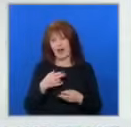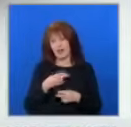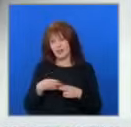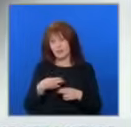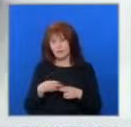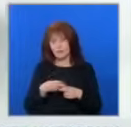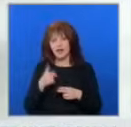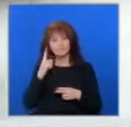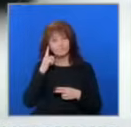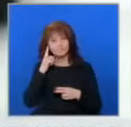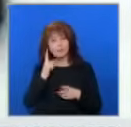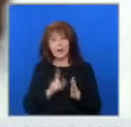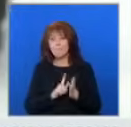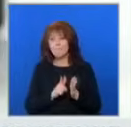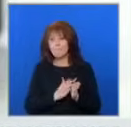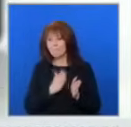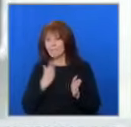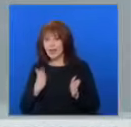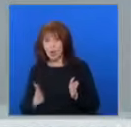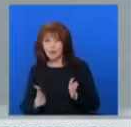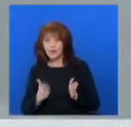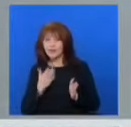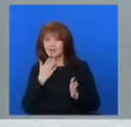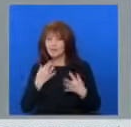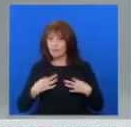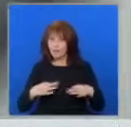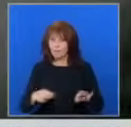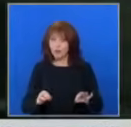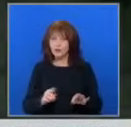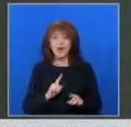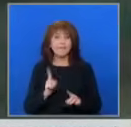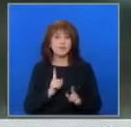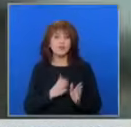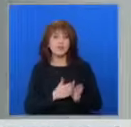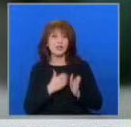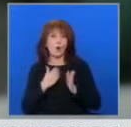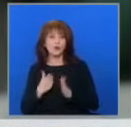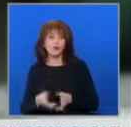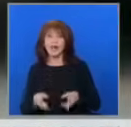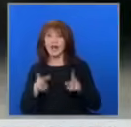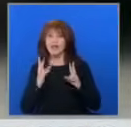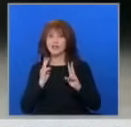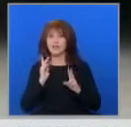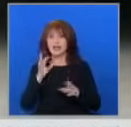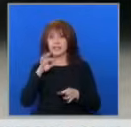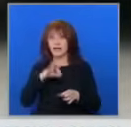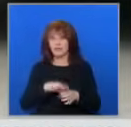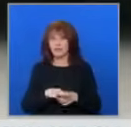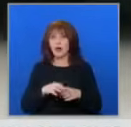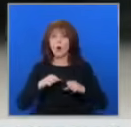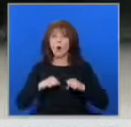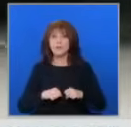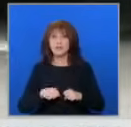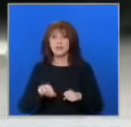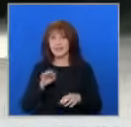се обмисля гратисен период. Въпреки проблемите, въвеждането на забраната не може да бъде отложено, тъй като решението трябва да се гласува от общинския съвет.